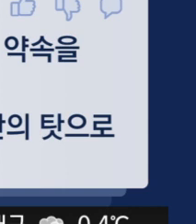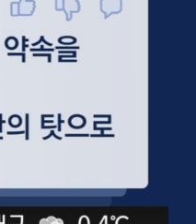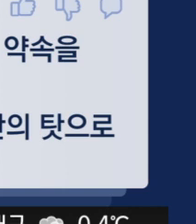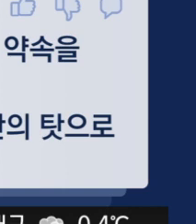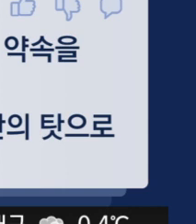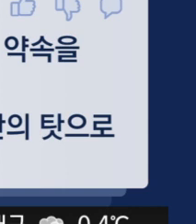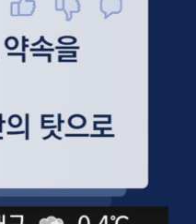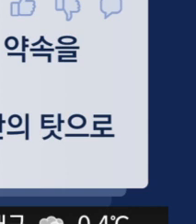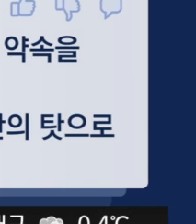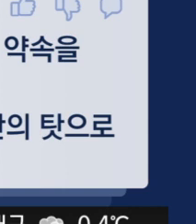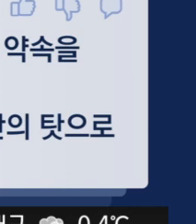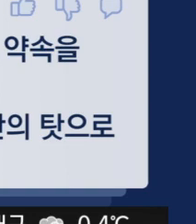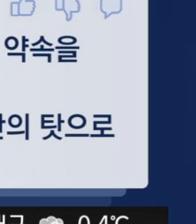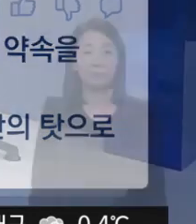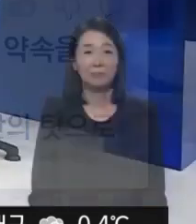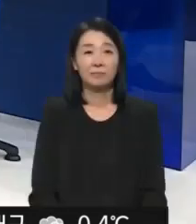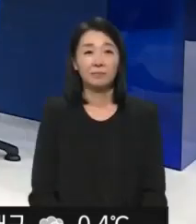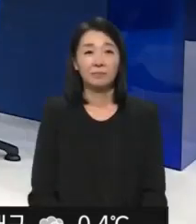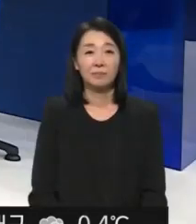생각 전해주셨습니다.